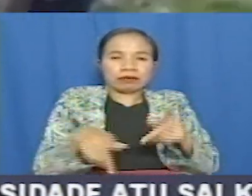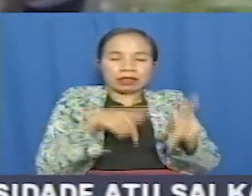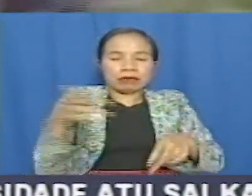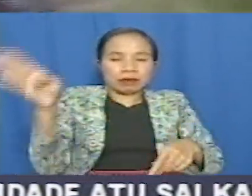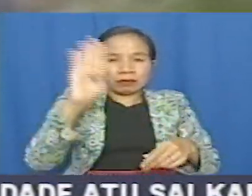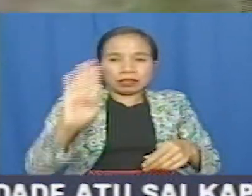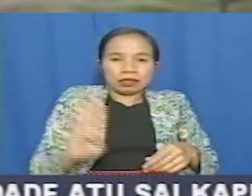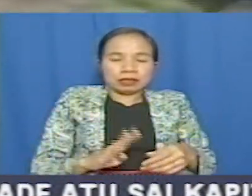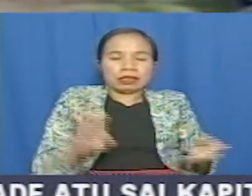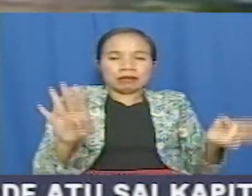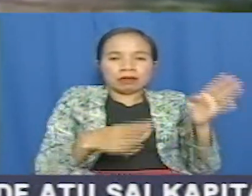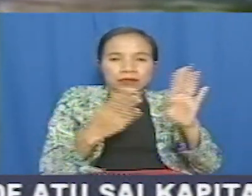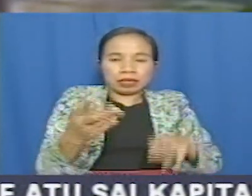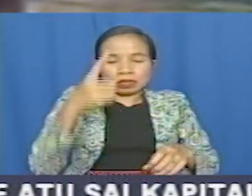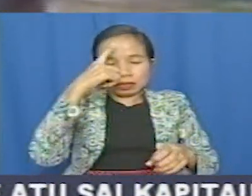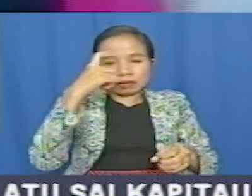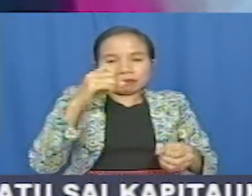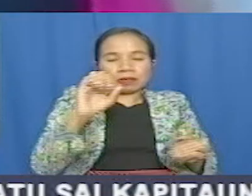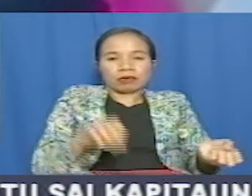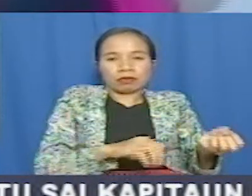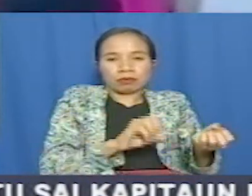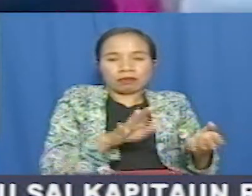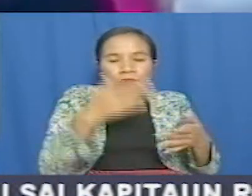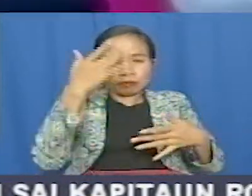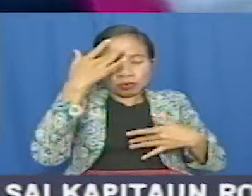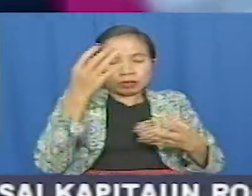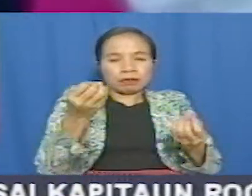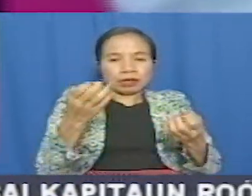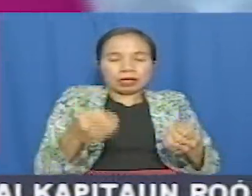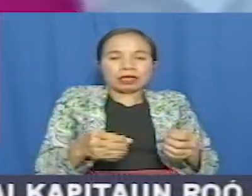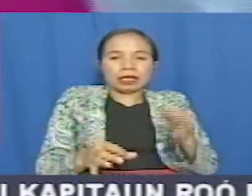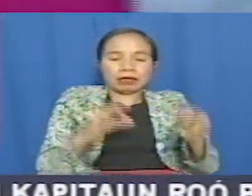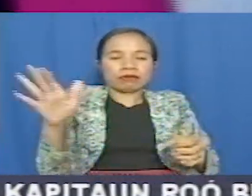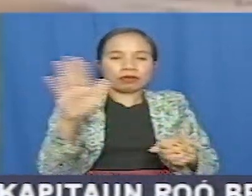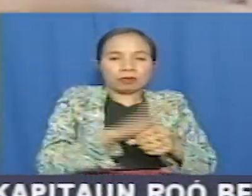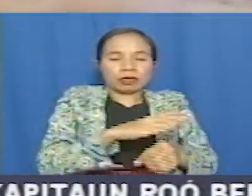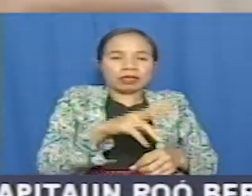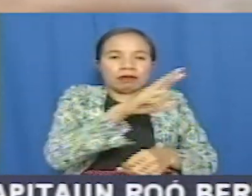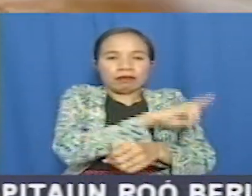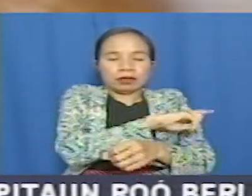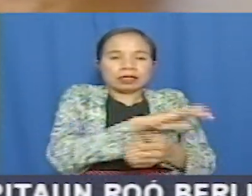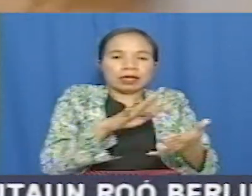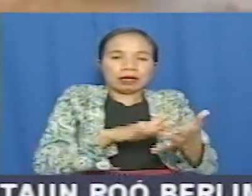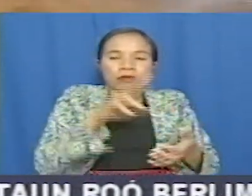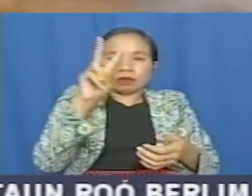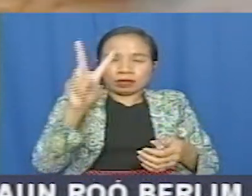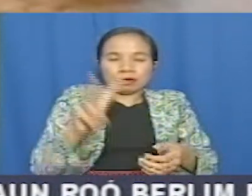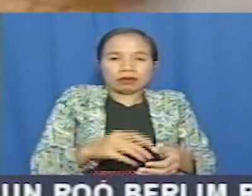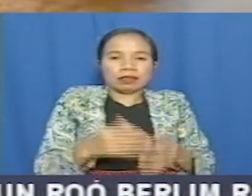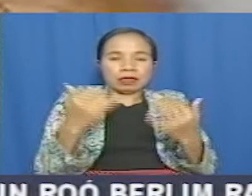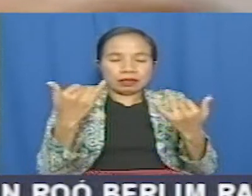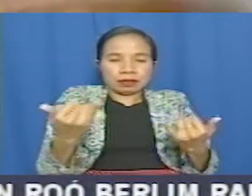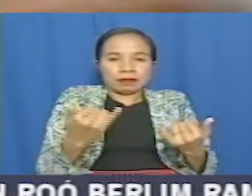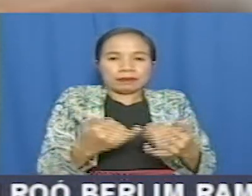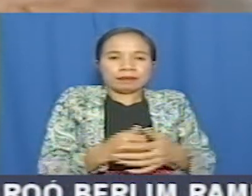brasileiro nebe mate tamba moras komplikado maske kompleta ona vaksin doze daruak. Oras ne